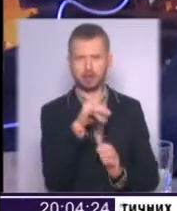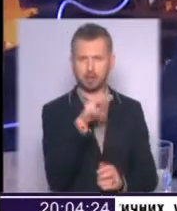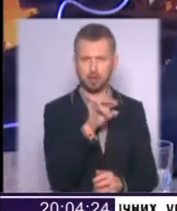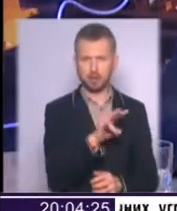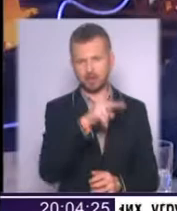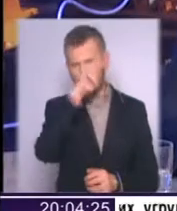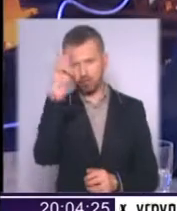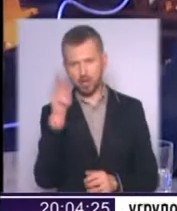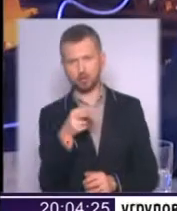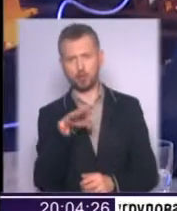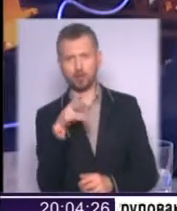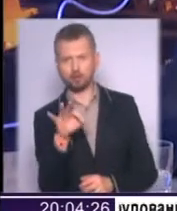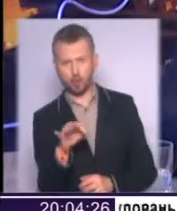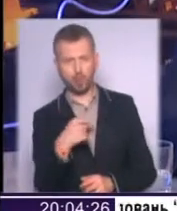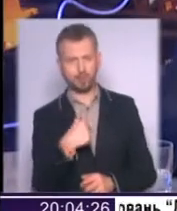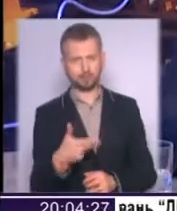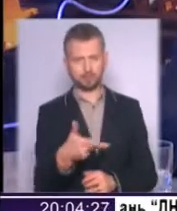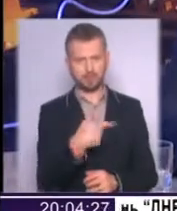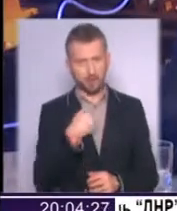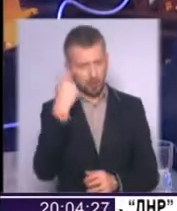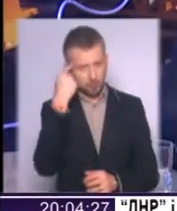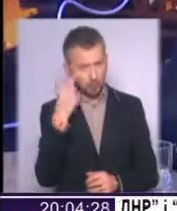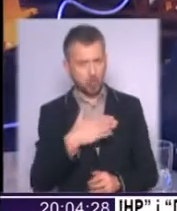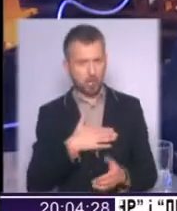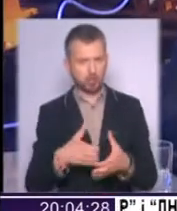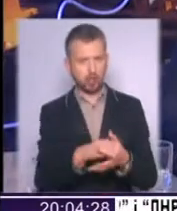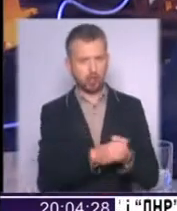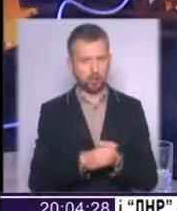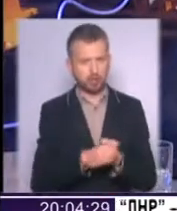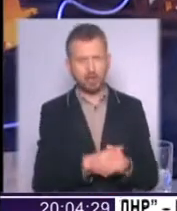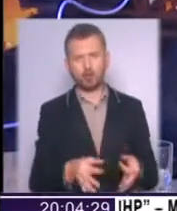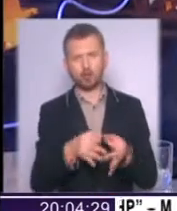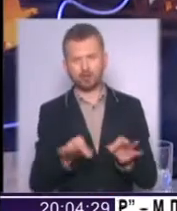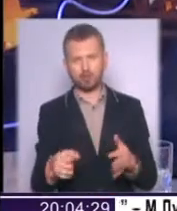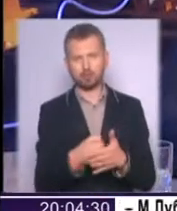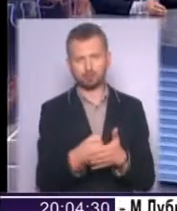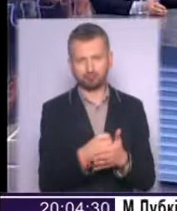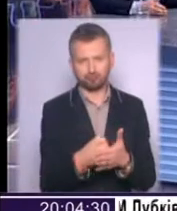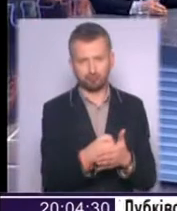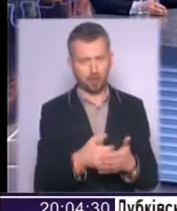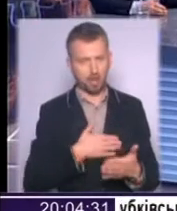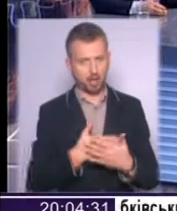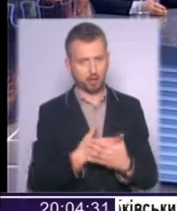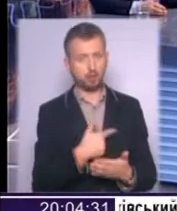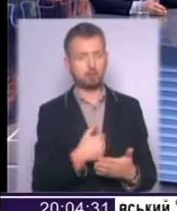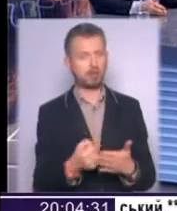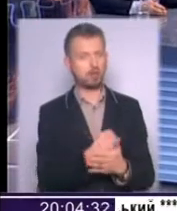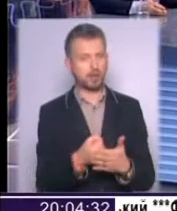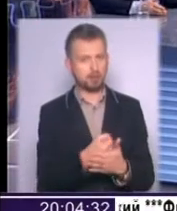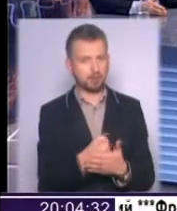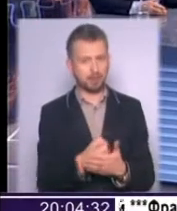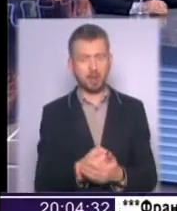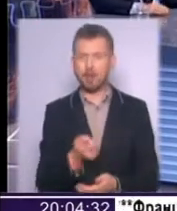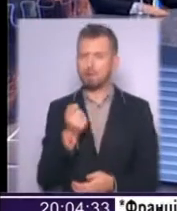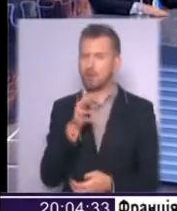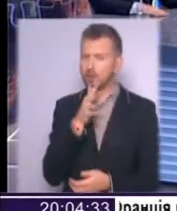Ляшко, я думаю, що наша консолідація дозволить все-таки рухати ці речі так активно. Ми доб'ємося результатів роботи